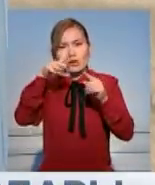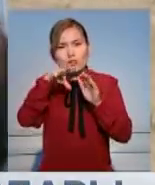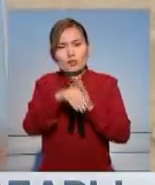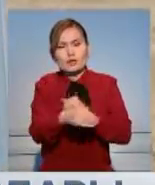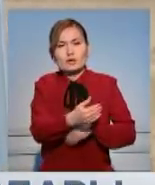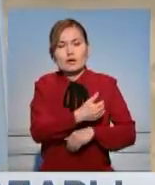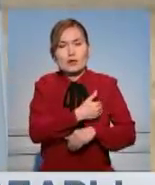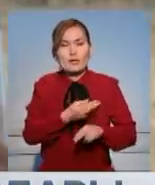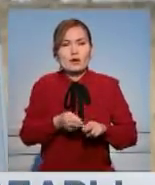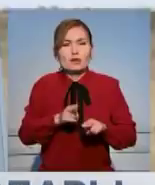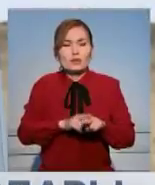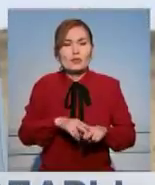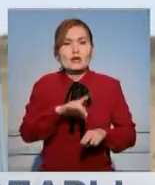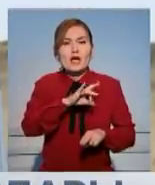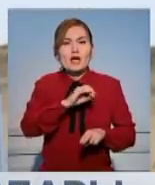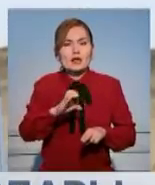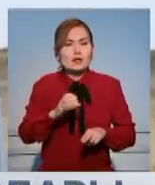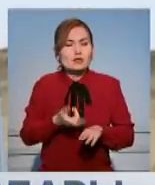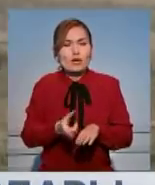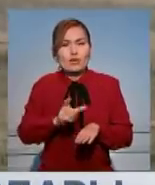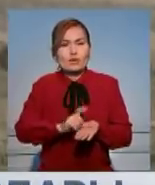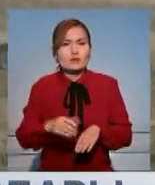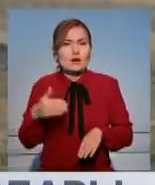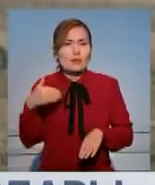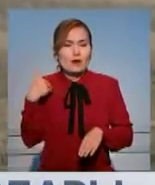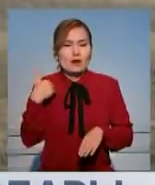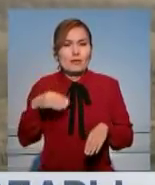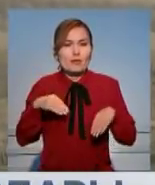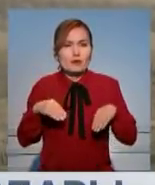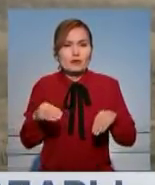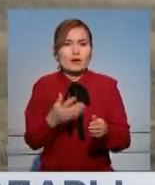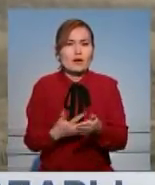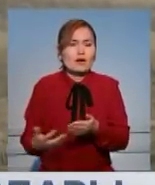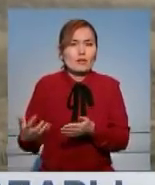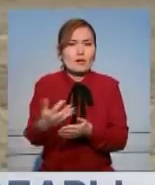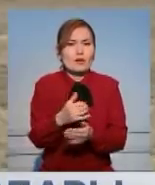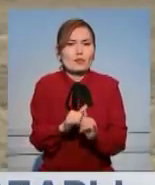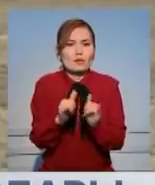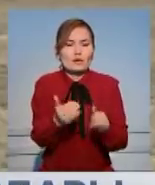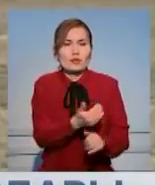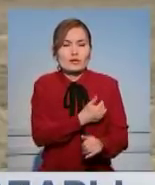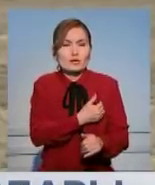өңірінің күрішші агрономдары қатысқан тәжірибе алаңында өнімнің жаңа түрлері таныстырылды.